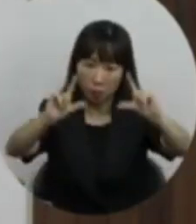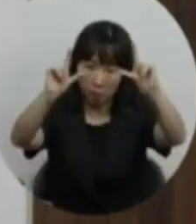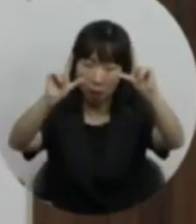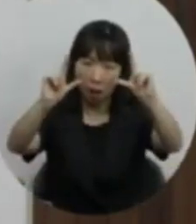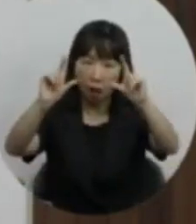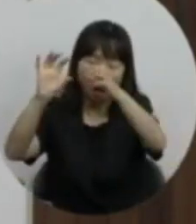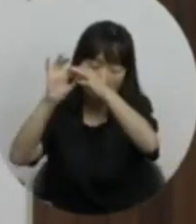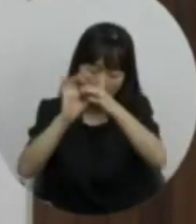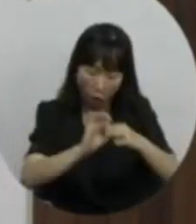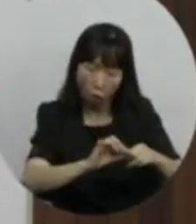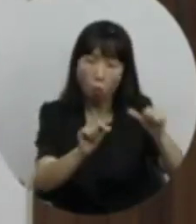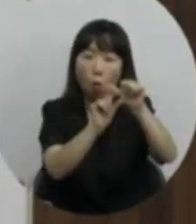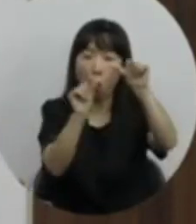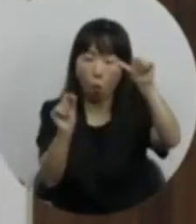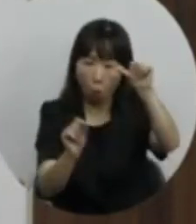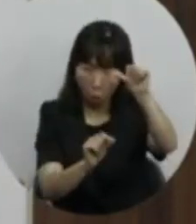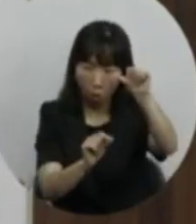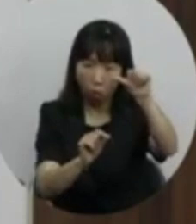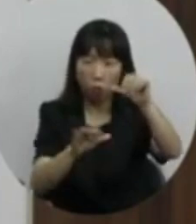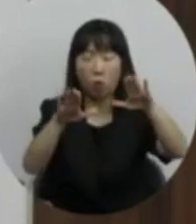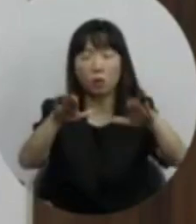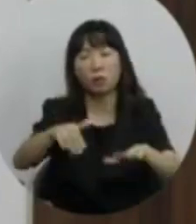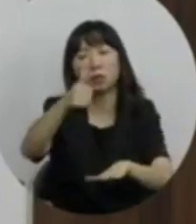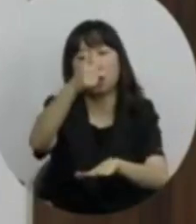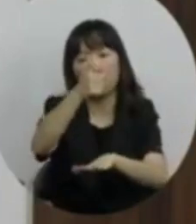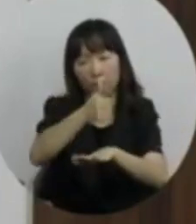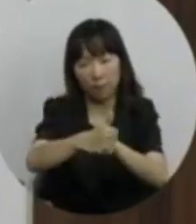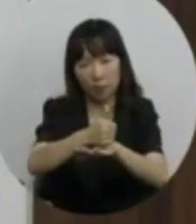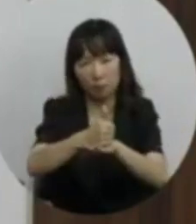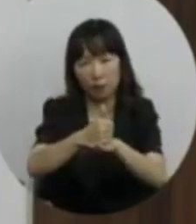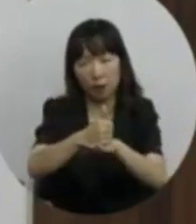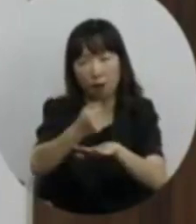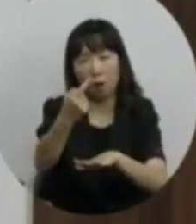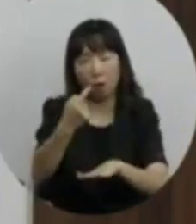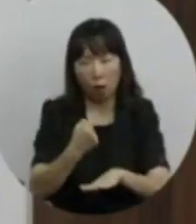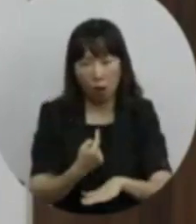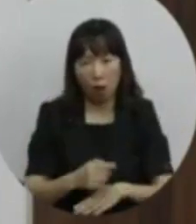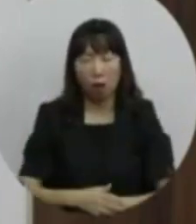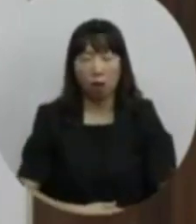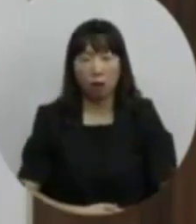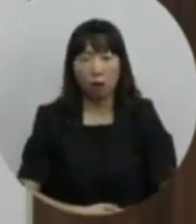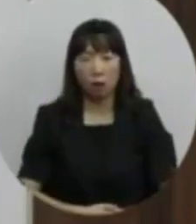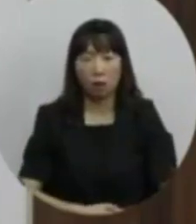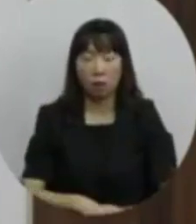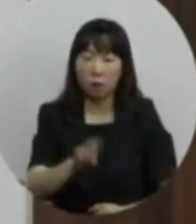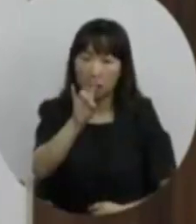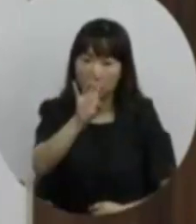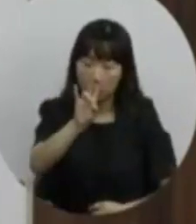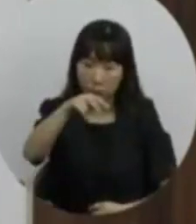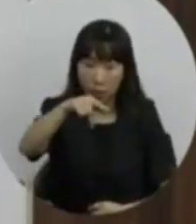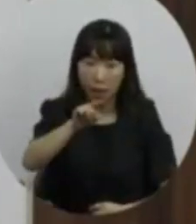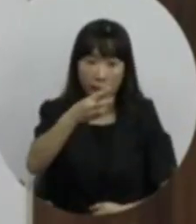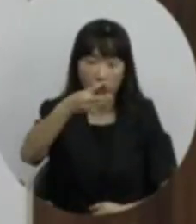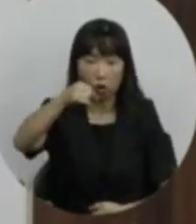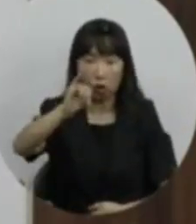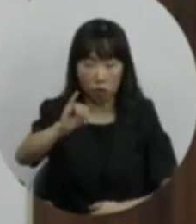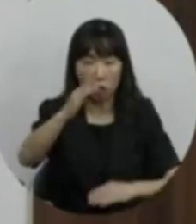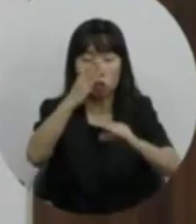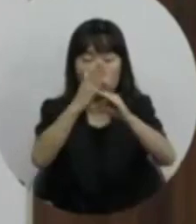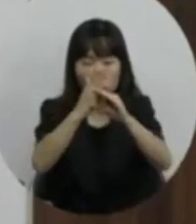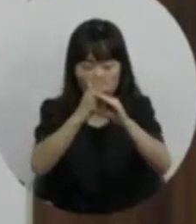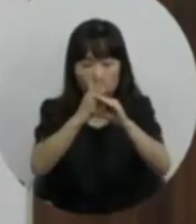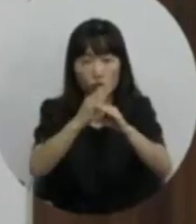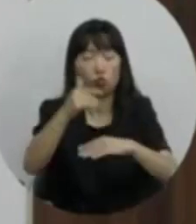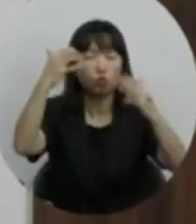가정의 달 5월도 이제 마지막 주를 맞았습니다. 24절기 중 여름의 시작을